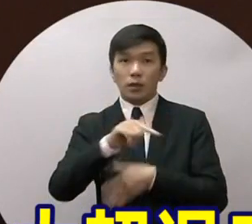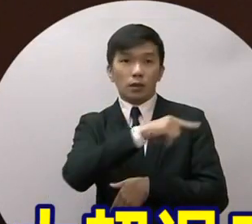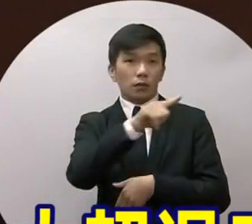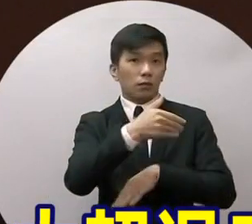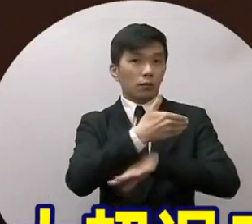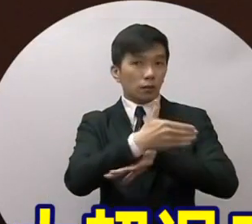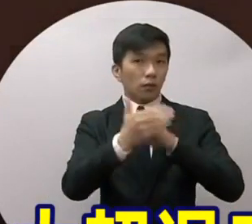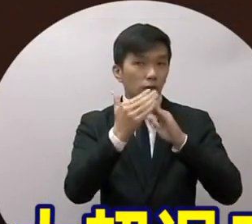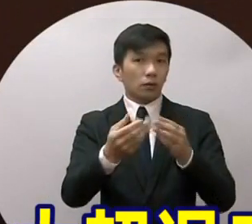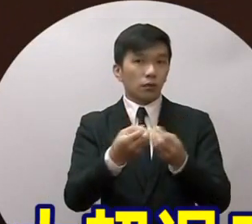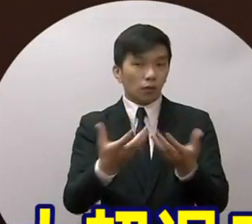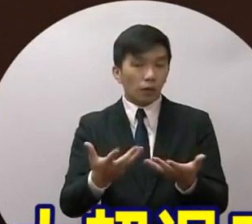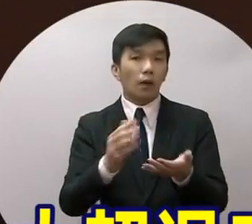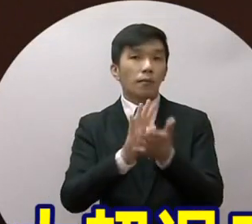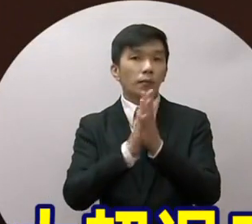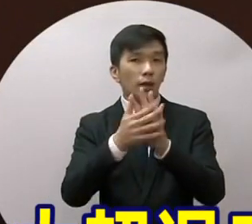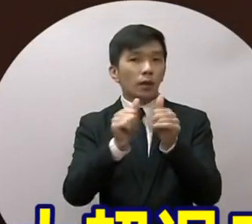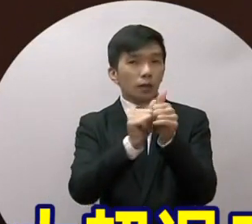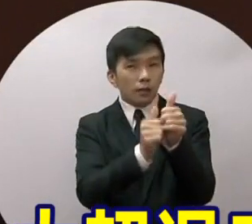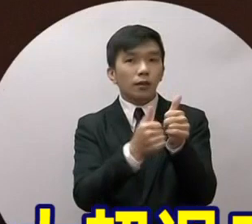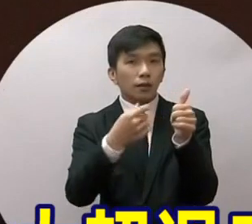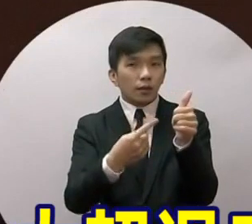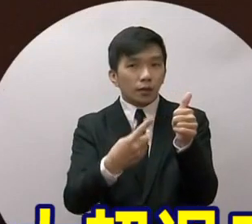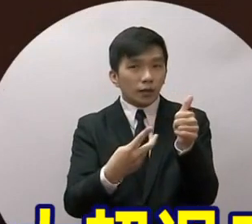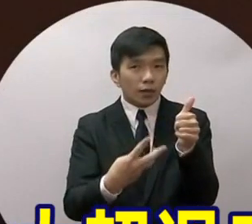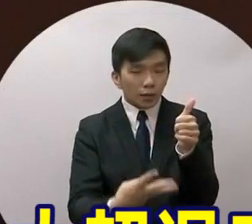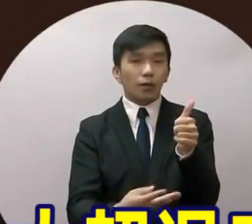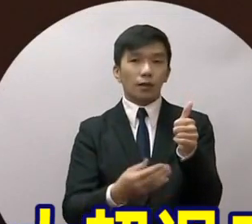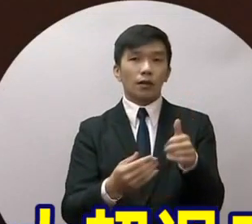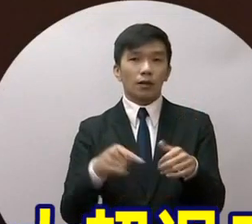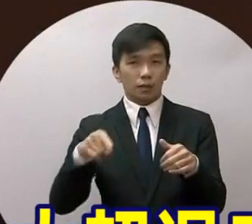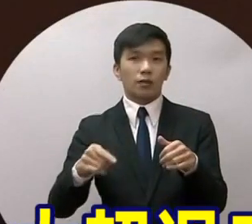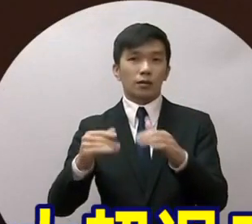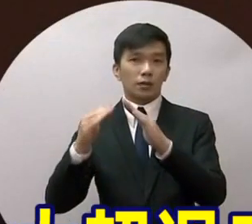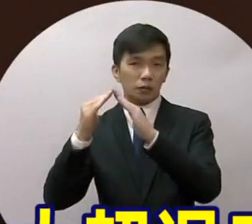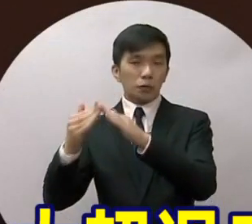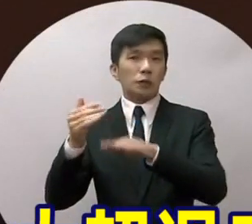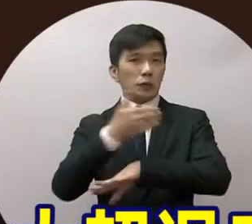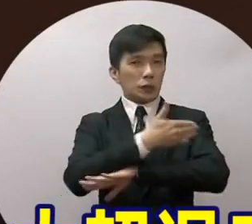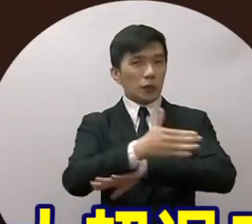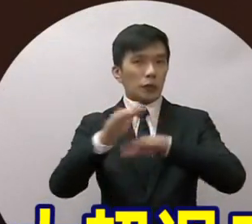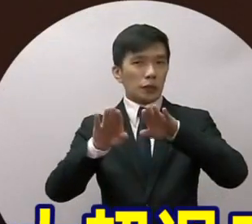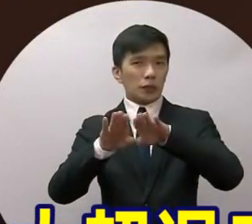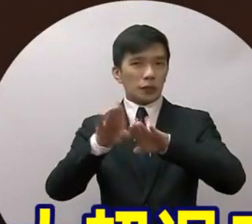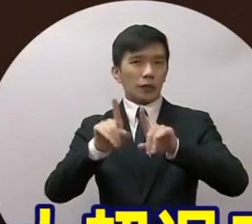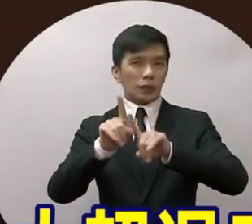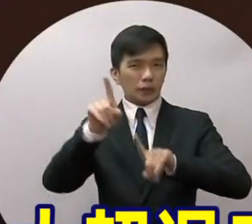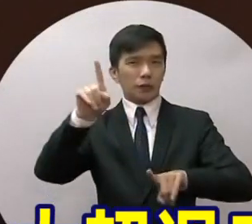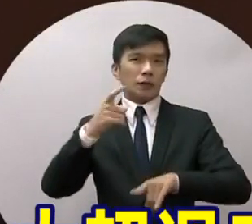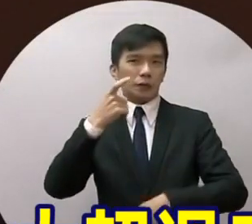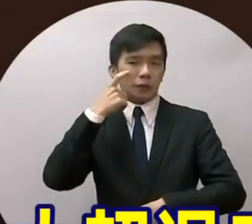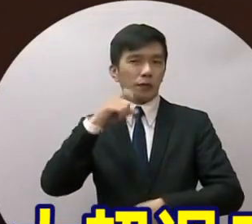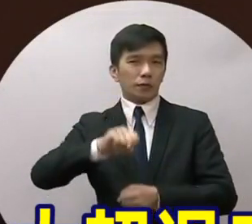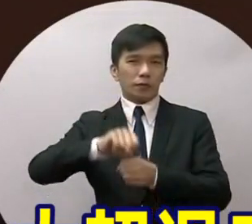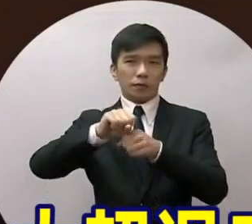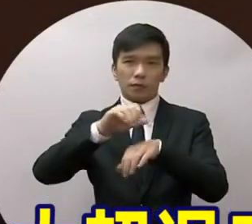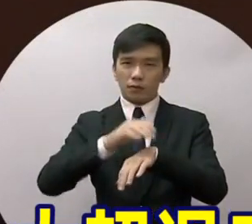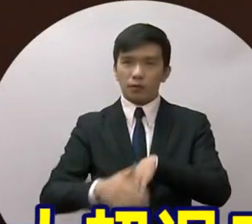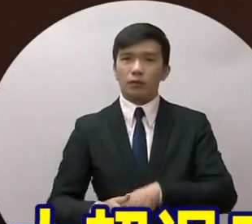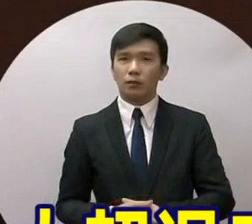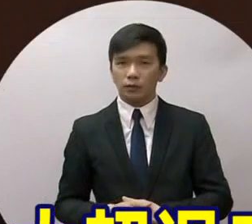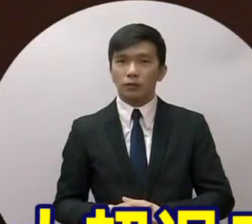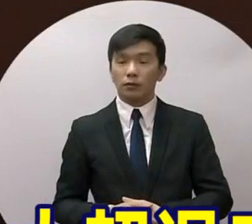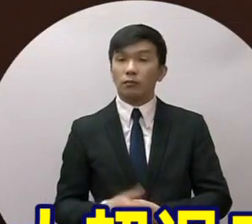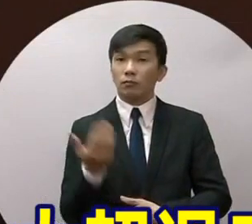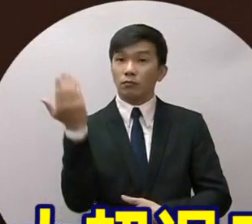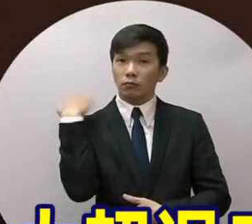成了二等公民、三等公民，城乡的差距只会越来越严重。过去的县市合并